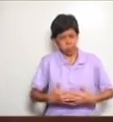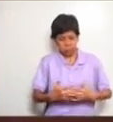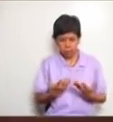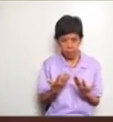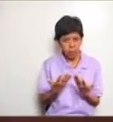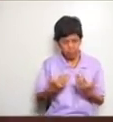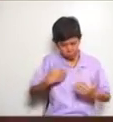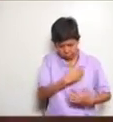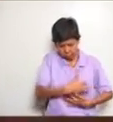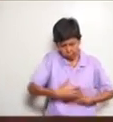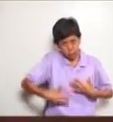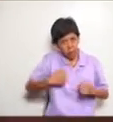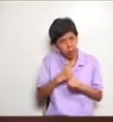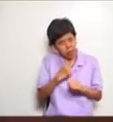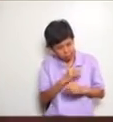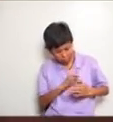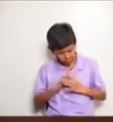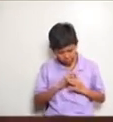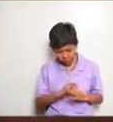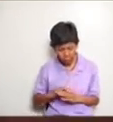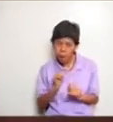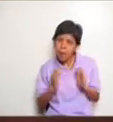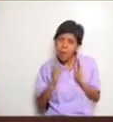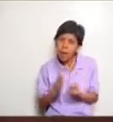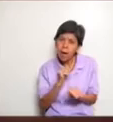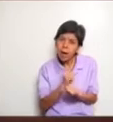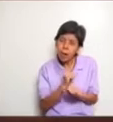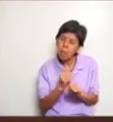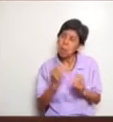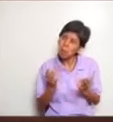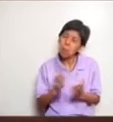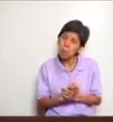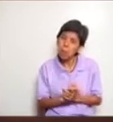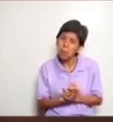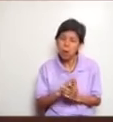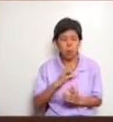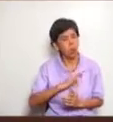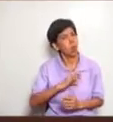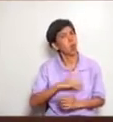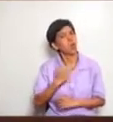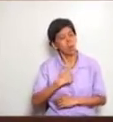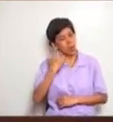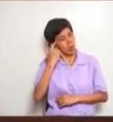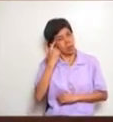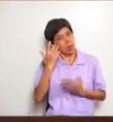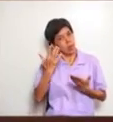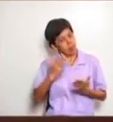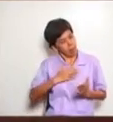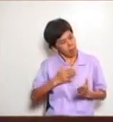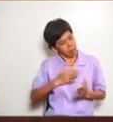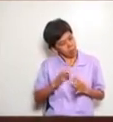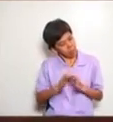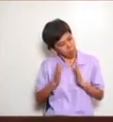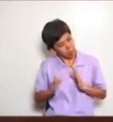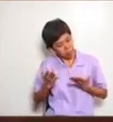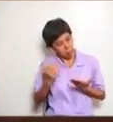ี่ร้อยตัวหโมโกี่สิบตัวที่มัทำงานสอดคร้องกัในมนุยเนี่ยมัเปนอะไรที่เกินที่ผมจะเชื่อวาเราเป็ความ